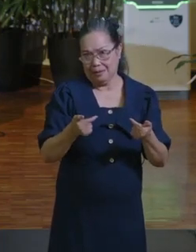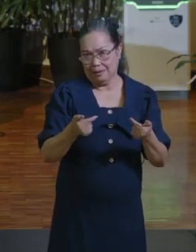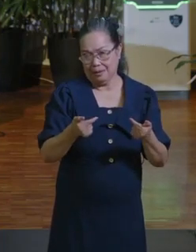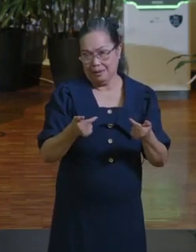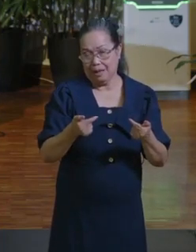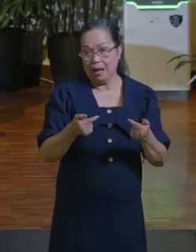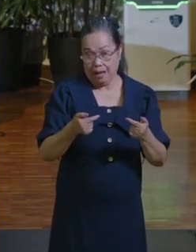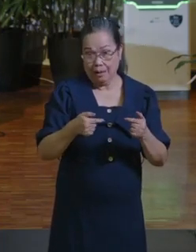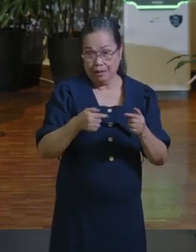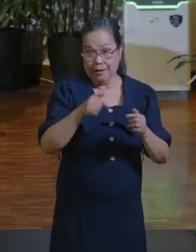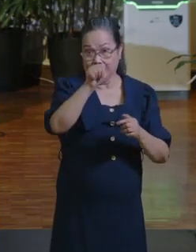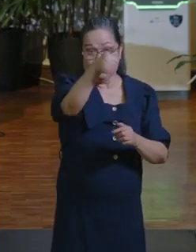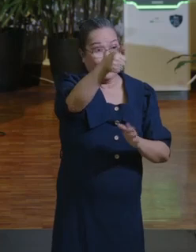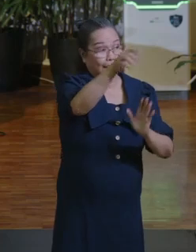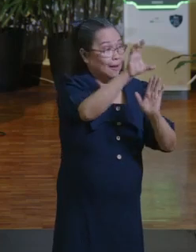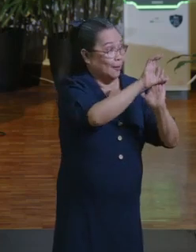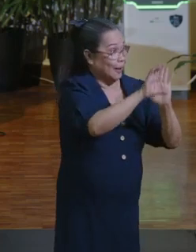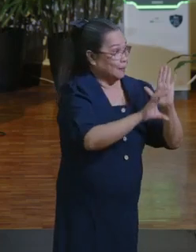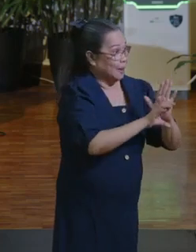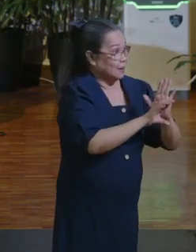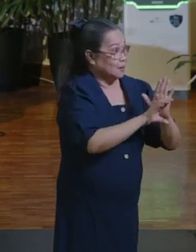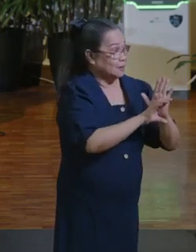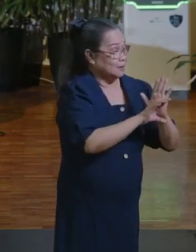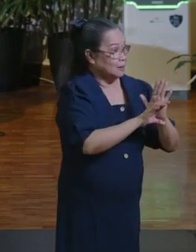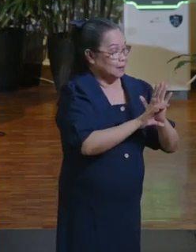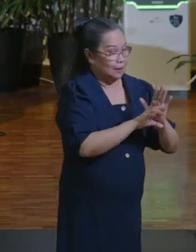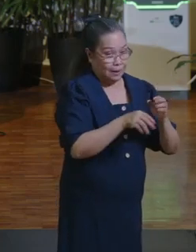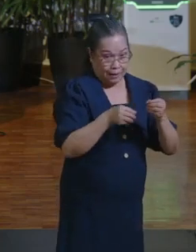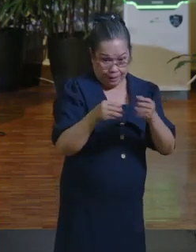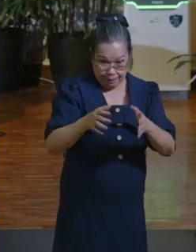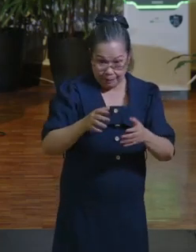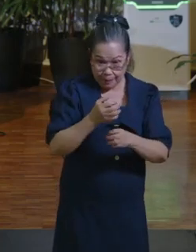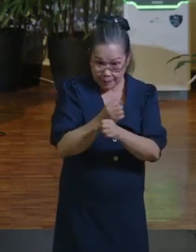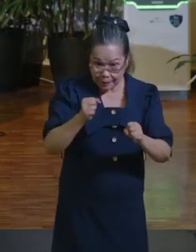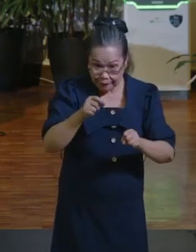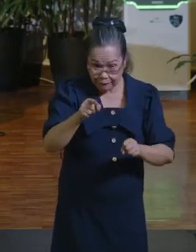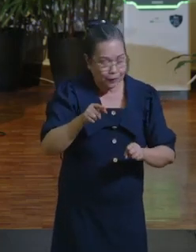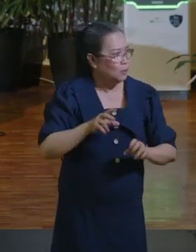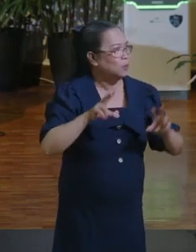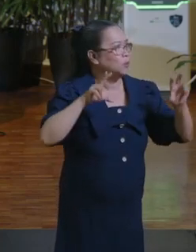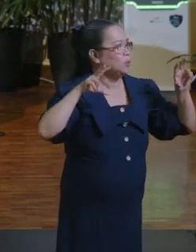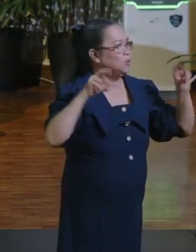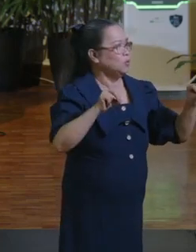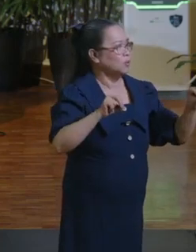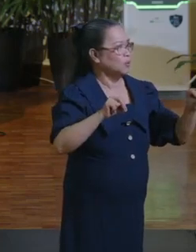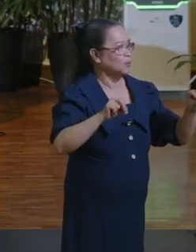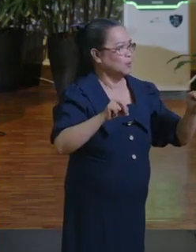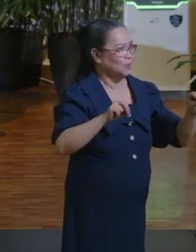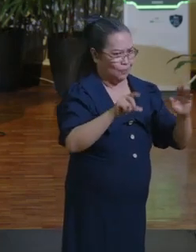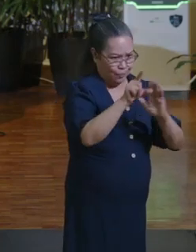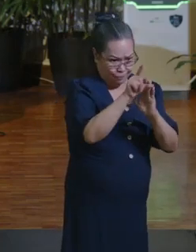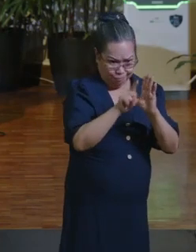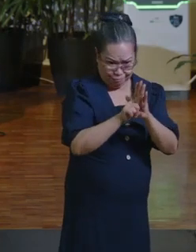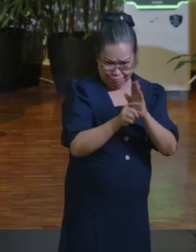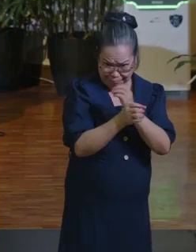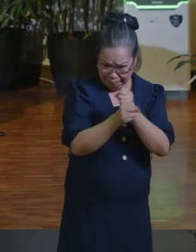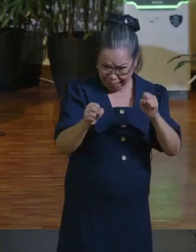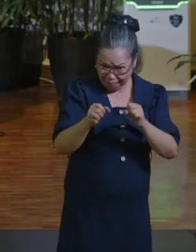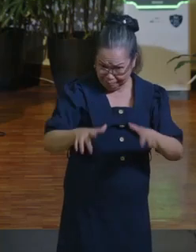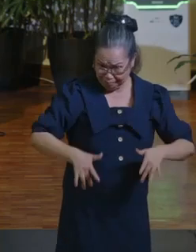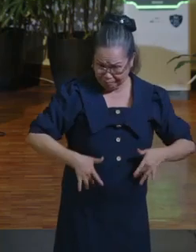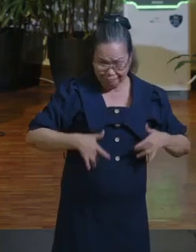ang batas ay hindi nakapagbibigay ng buhay sa verse 21. If a law had been given that could give life,